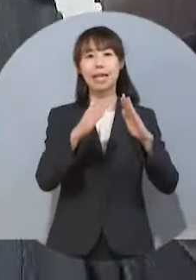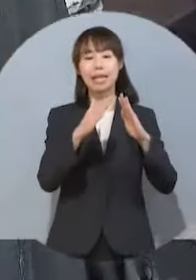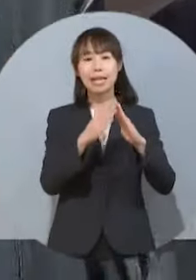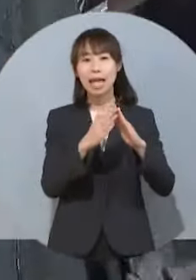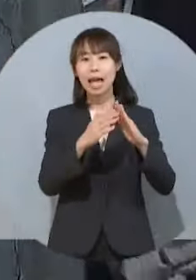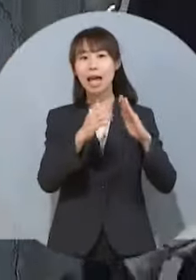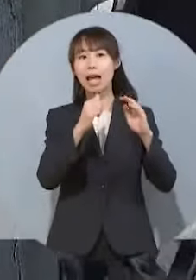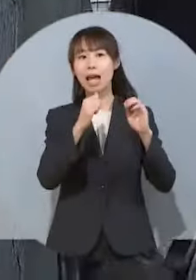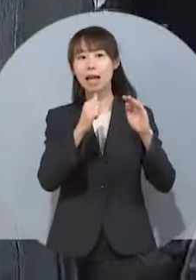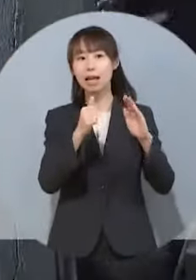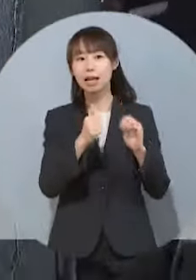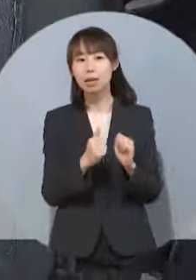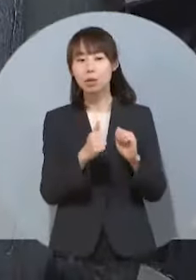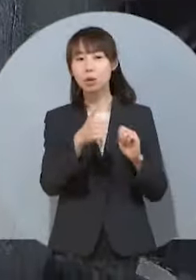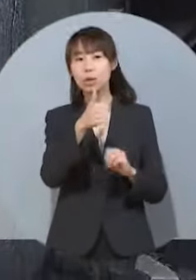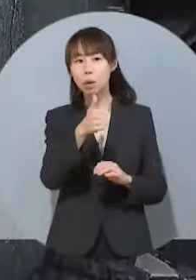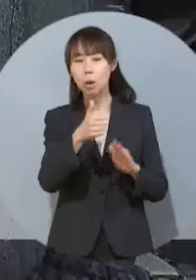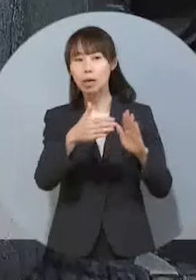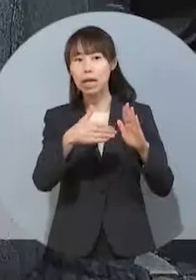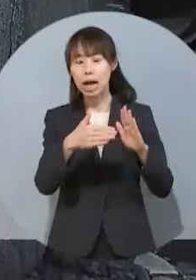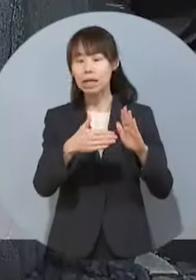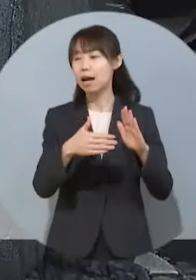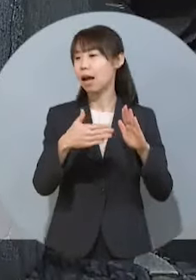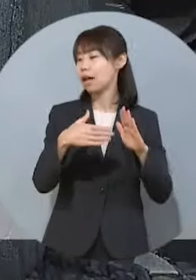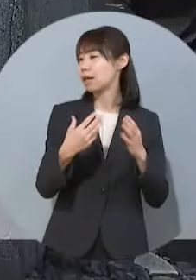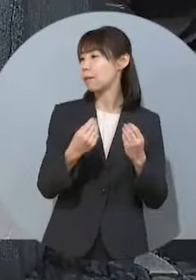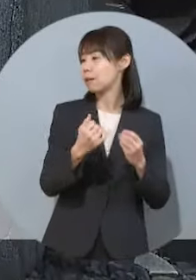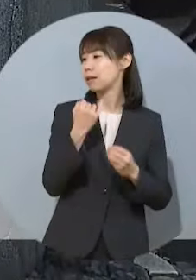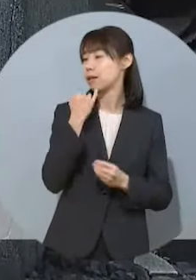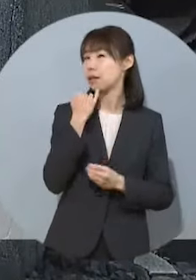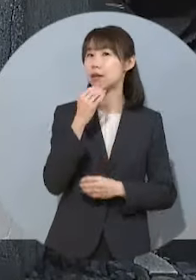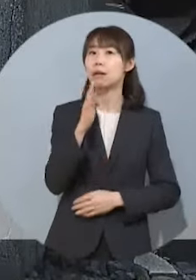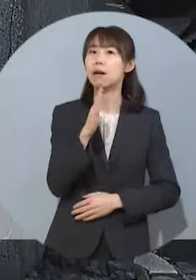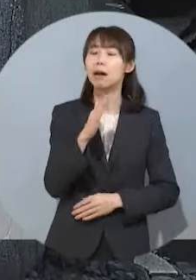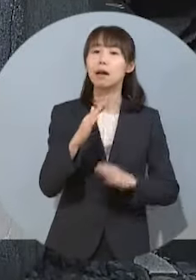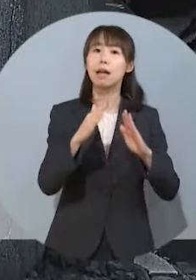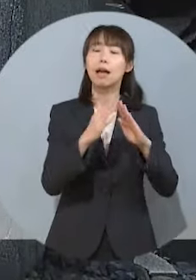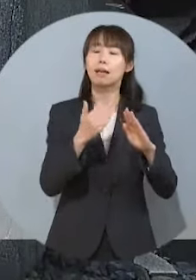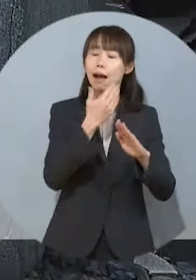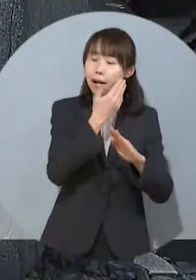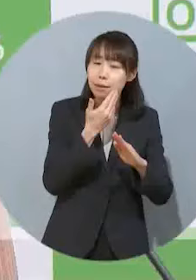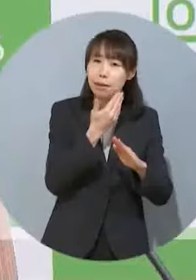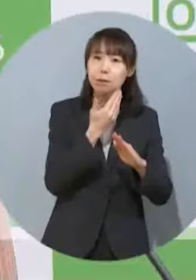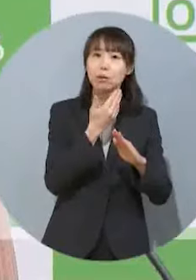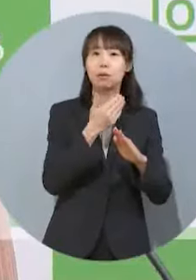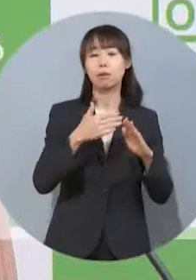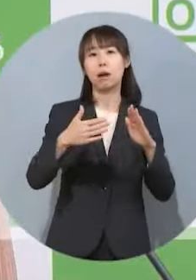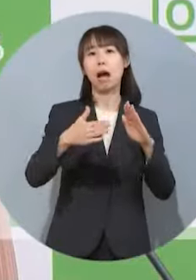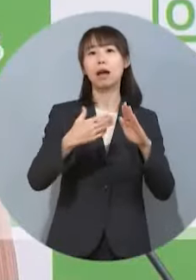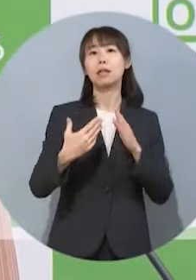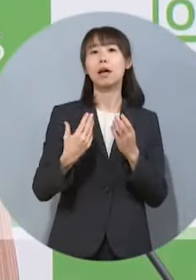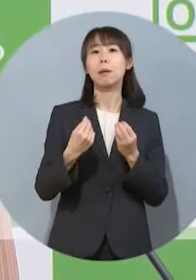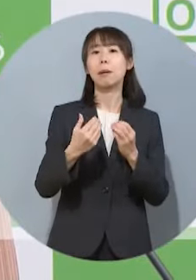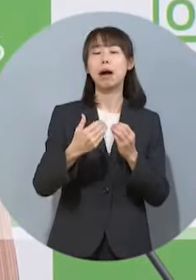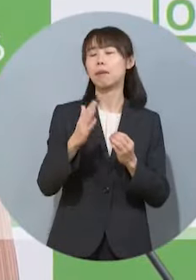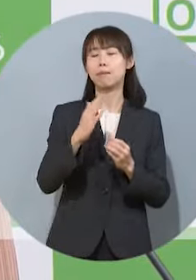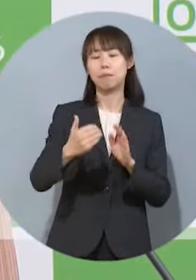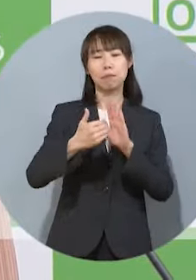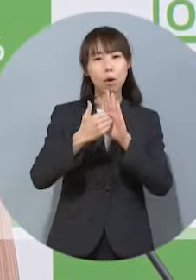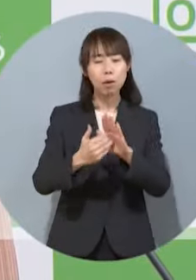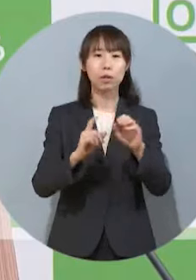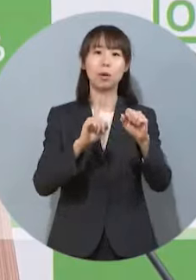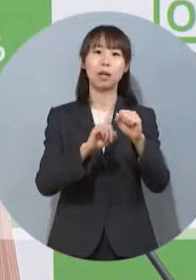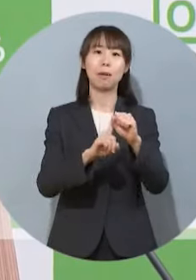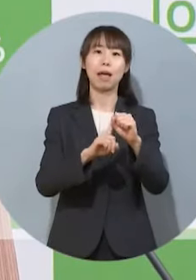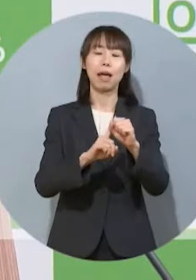をどうやって防ぐのか、大切な住まいをどうやって引き継いでいくのか、ぜひ早いうちから考え